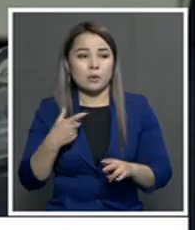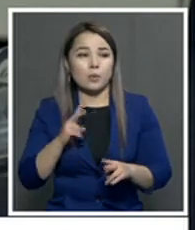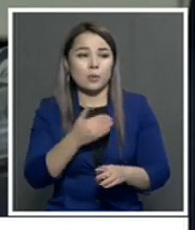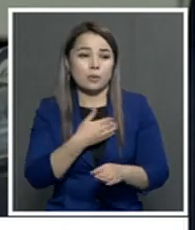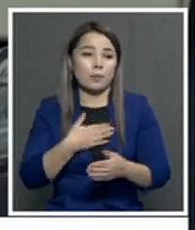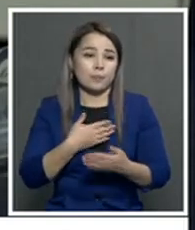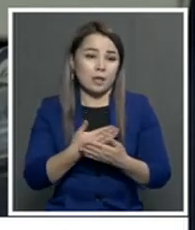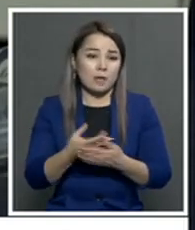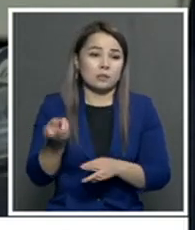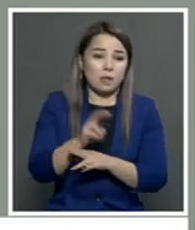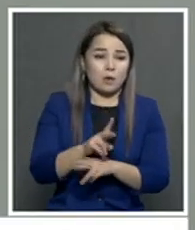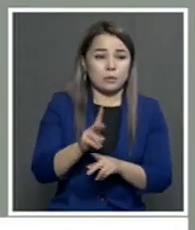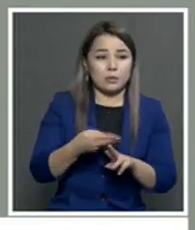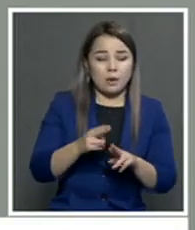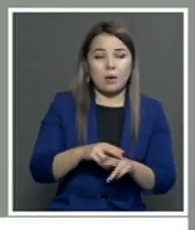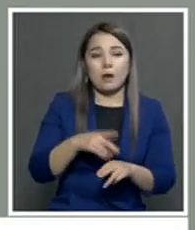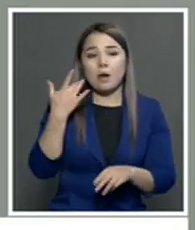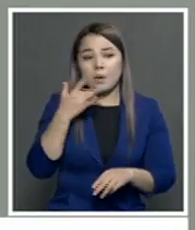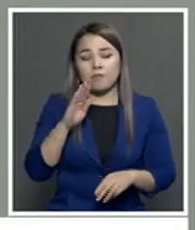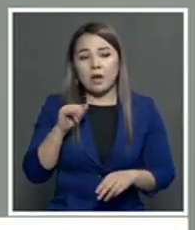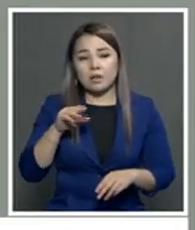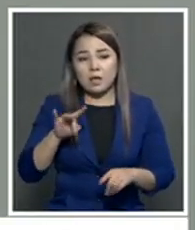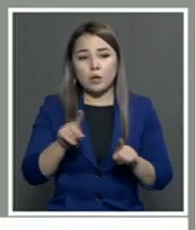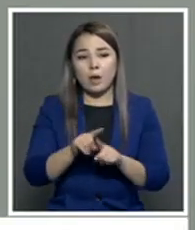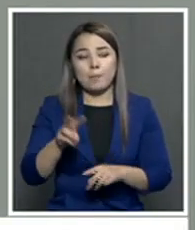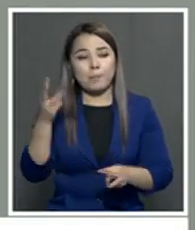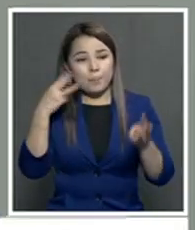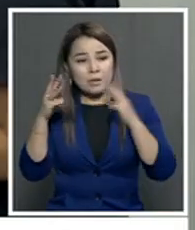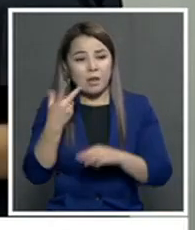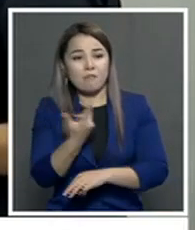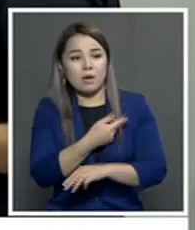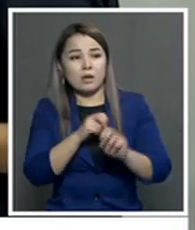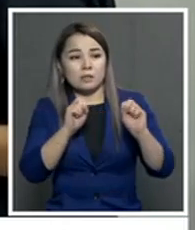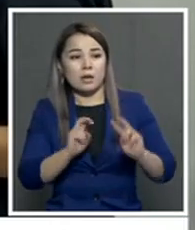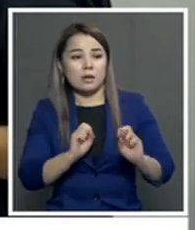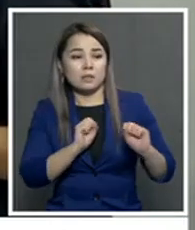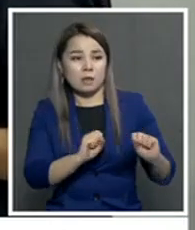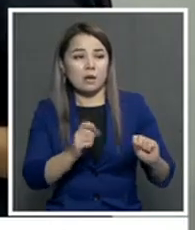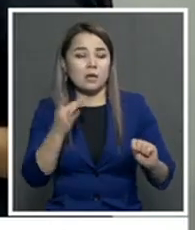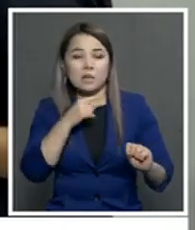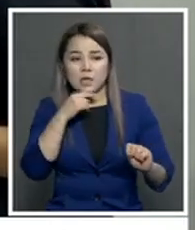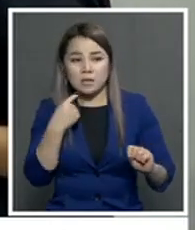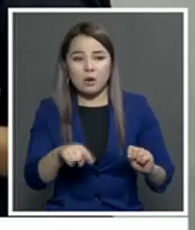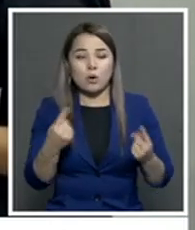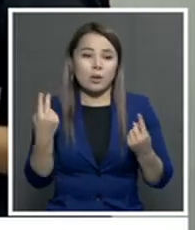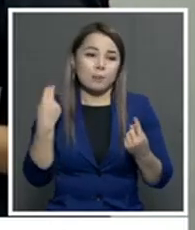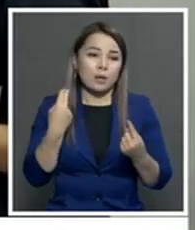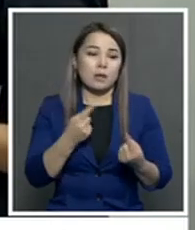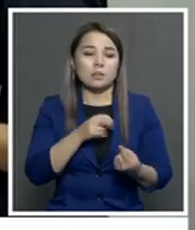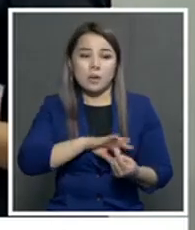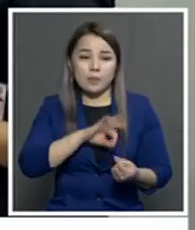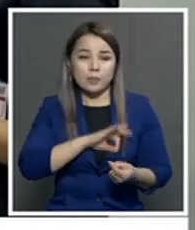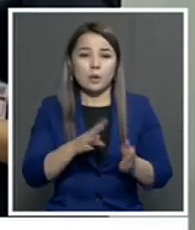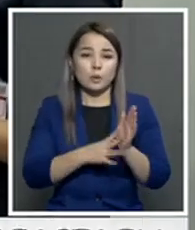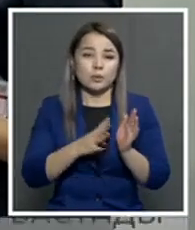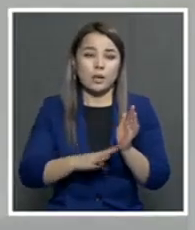Айта кетсек, осыдан бірер күн бұрын Американың Pfizer, Moderna вакцинасы, сондай-ақ Ресей мен Ұлыбританияның екпелері тиімділігінің